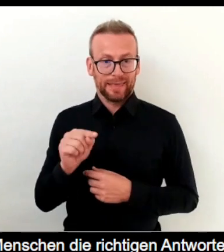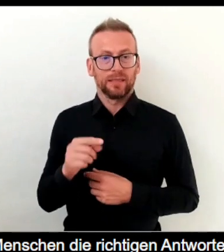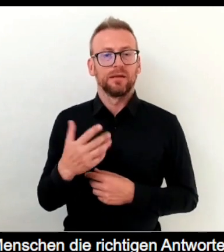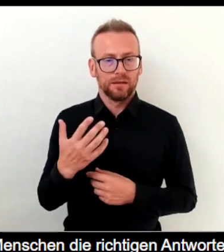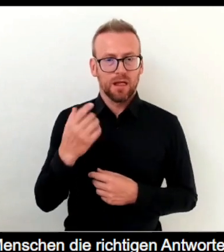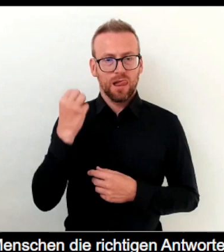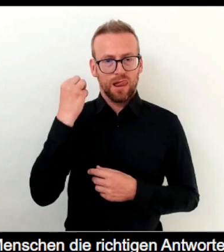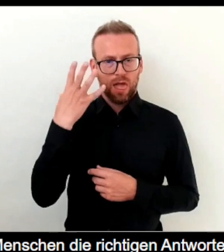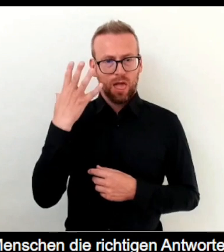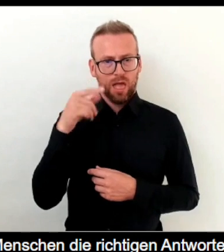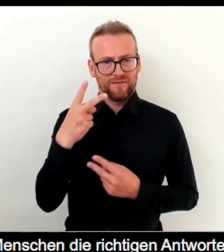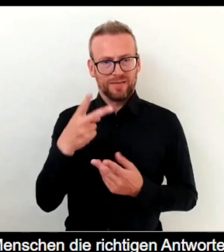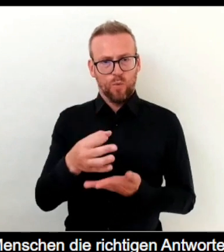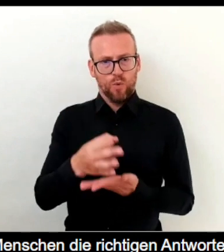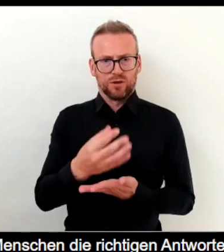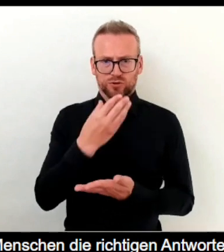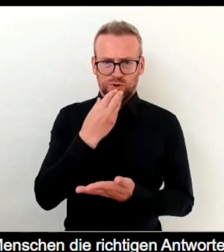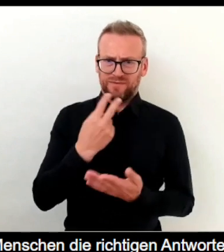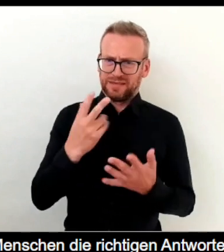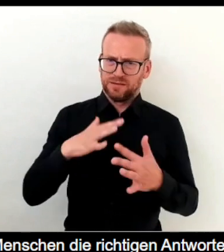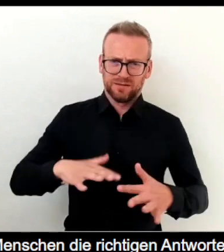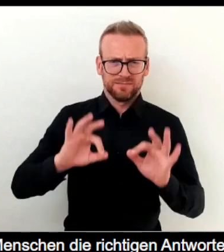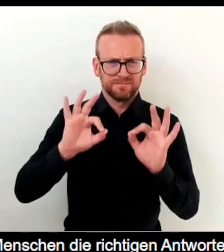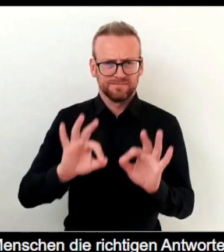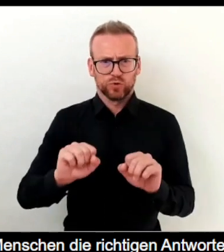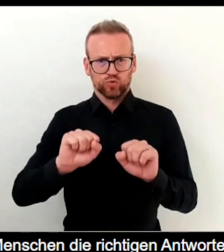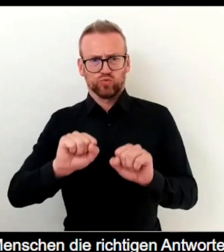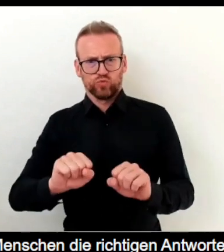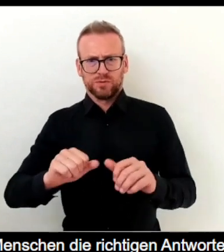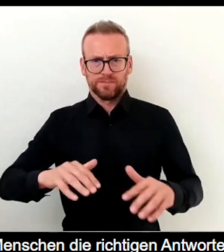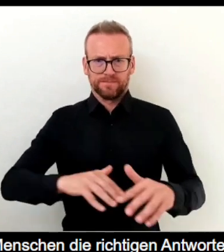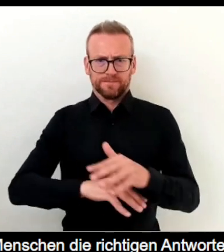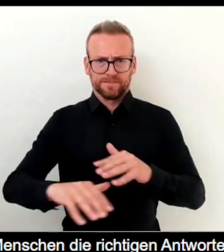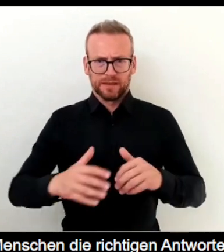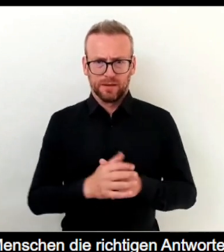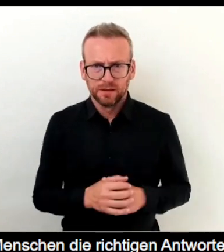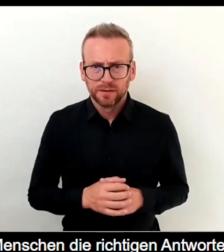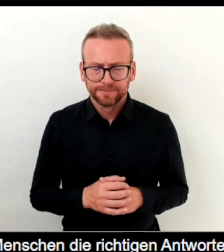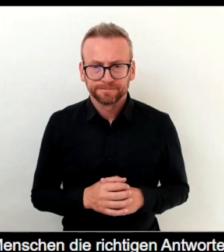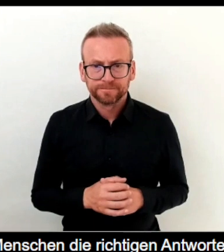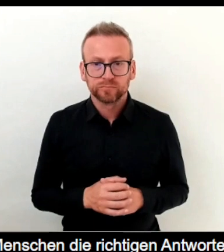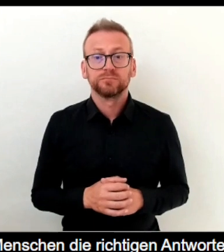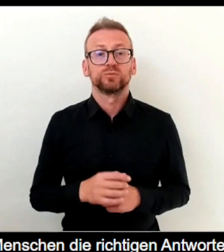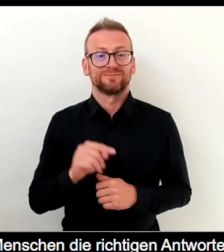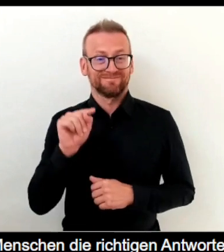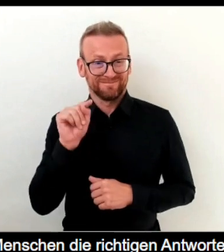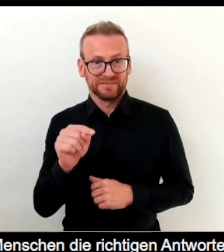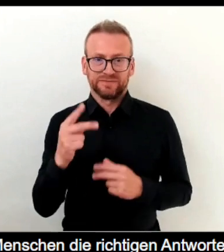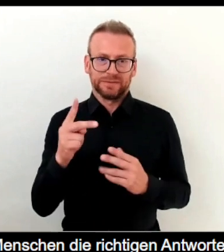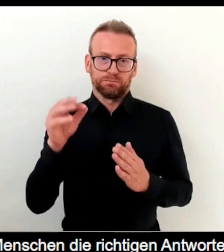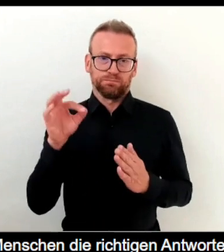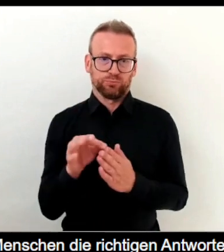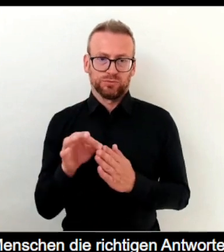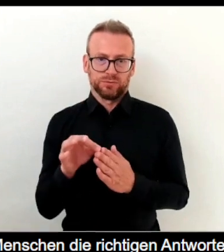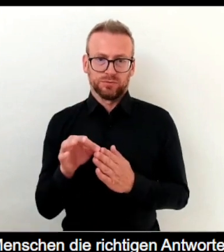Vertretung in Brüssel, dass auch Leute, die bei uns nach Brüssel gehen, dann am Ende weiter befördert werden und weiter karriere Chancen haben. Wenn wir uns die Rolle in